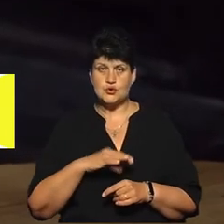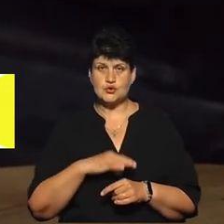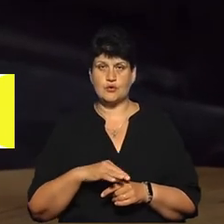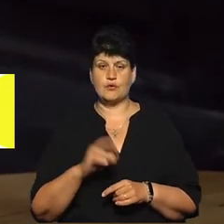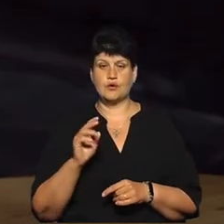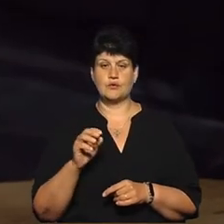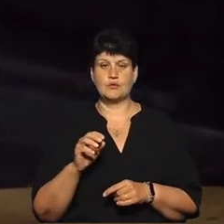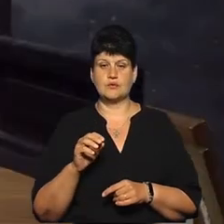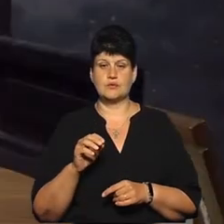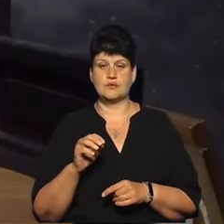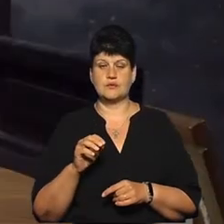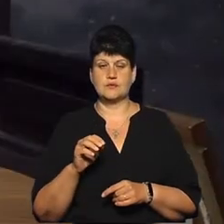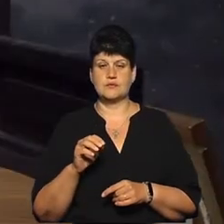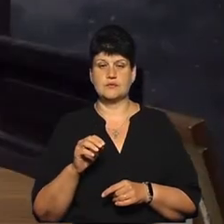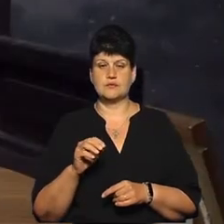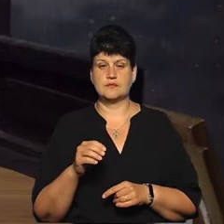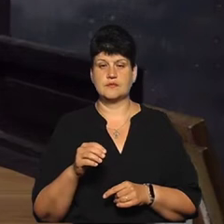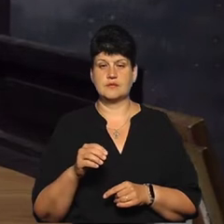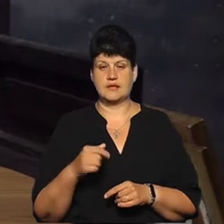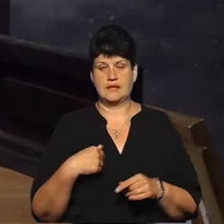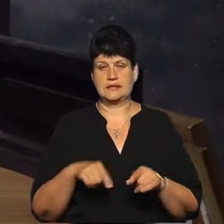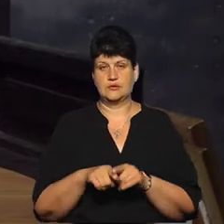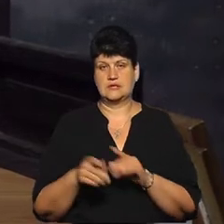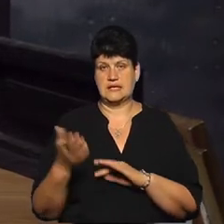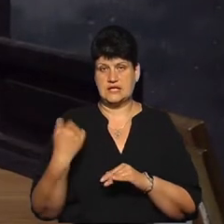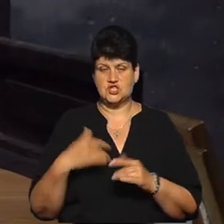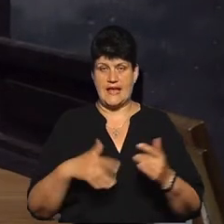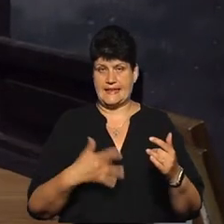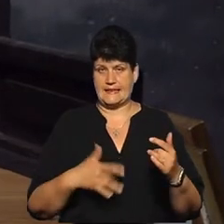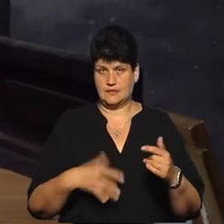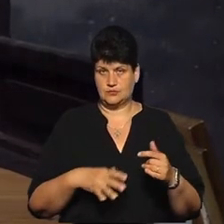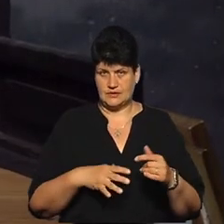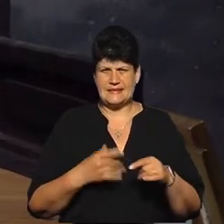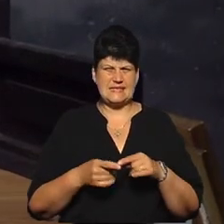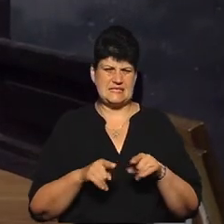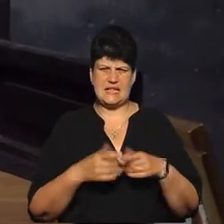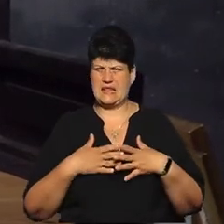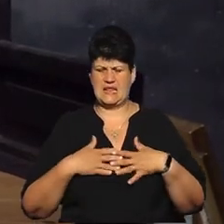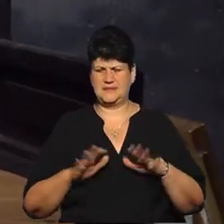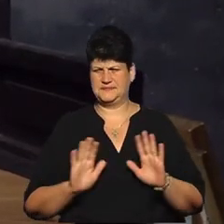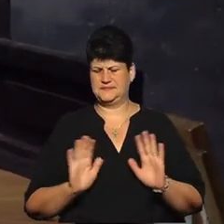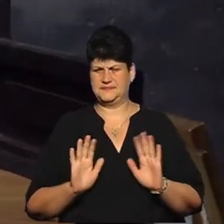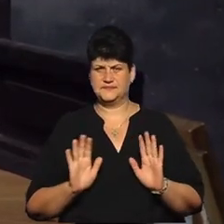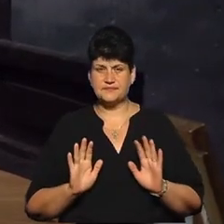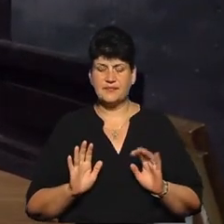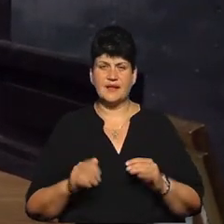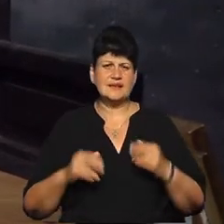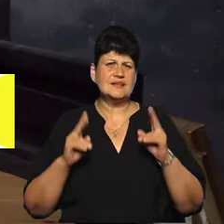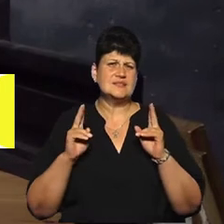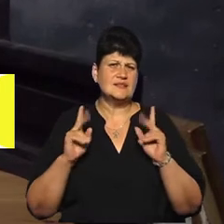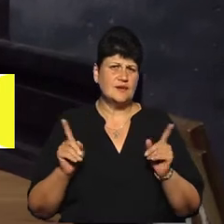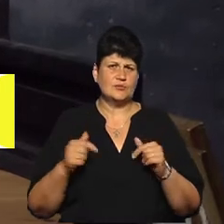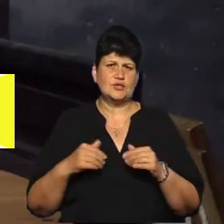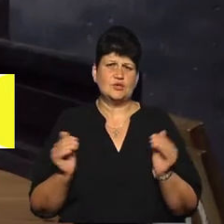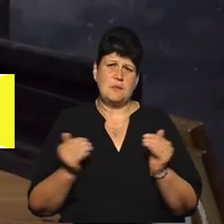укулеле. Я також раніше грала на гітарі, але я якось розуміла, що це не мій інструмент. Я не знаю, чи можливо через те, що я така